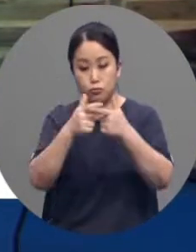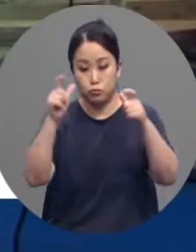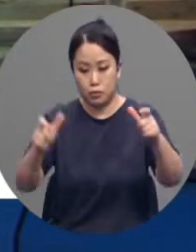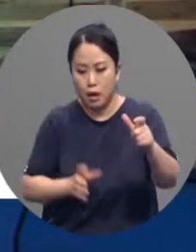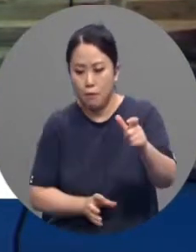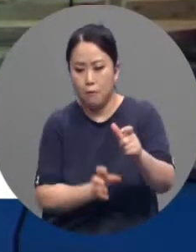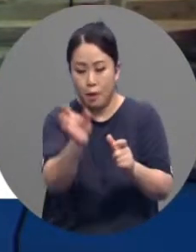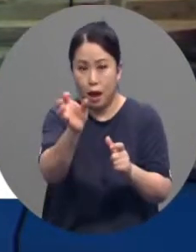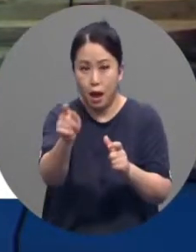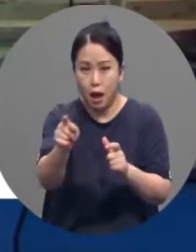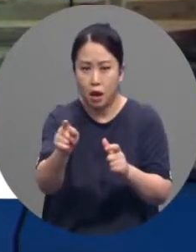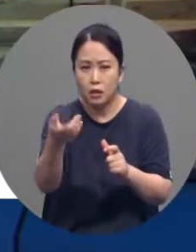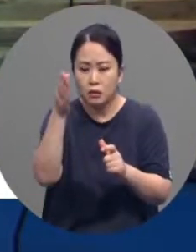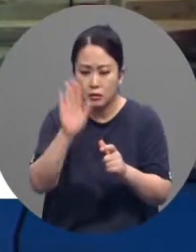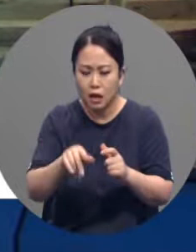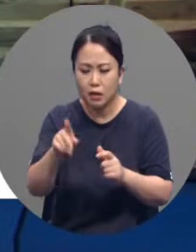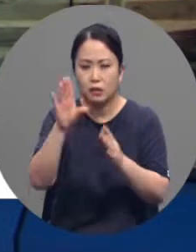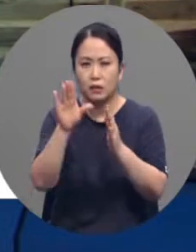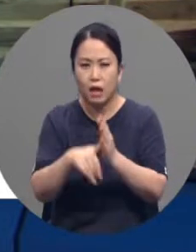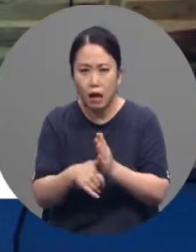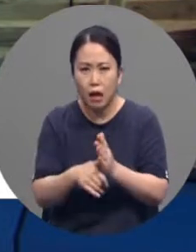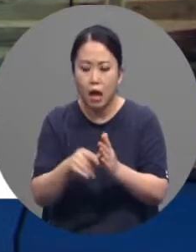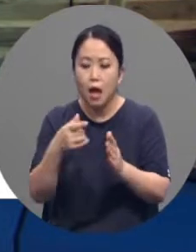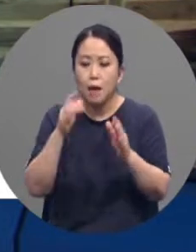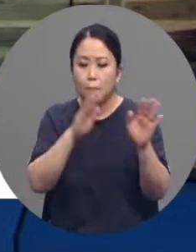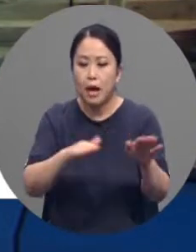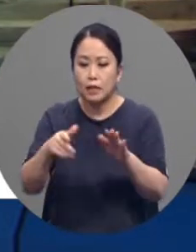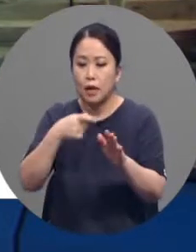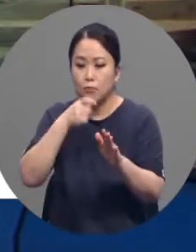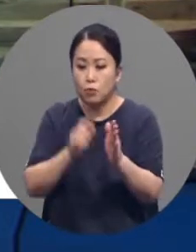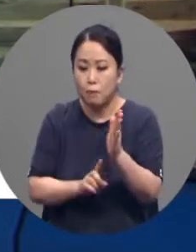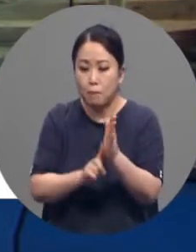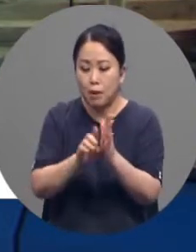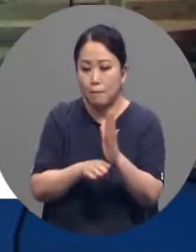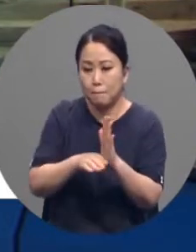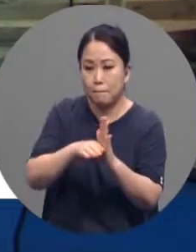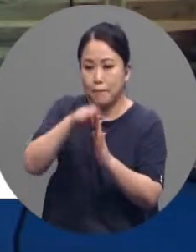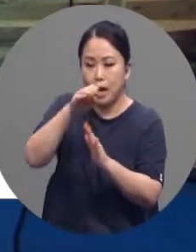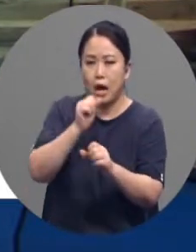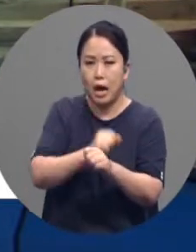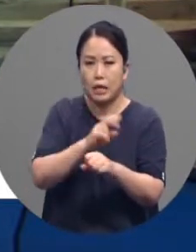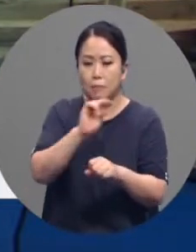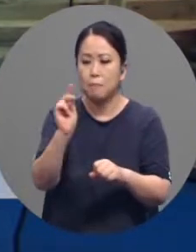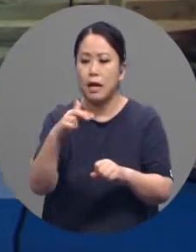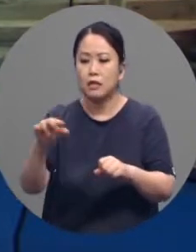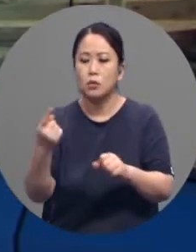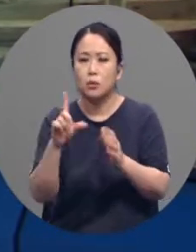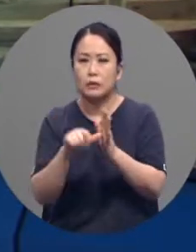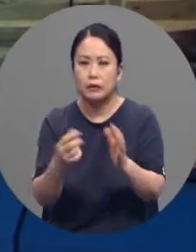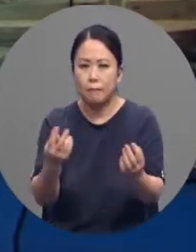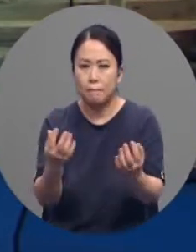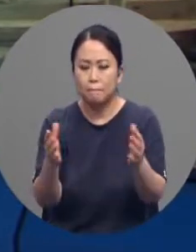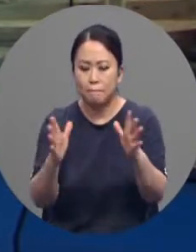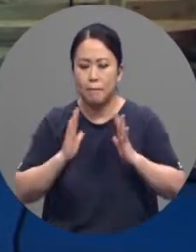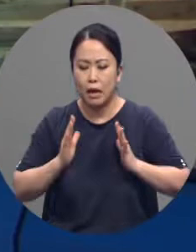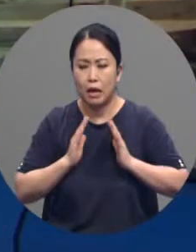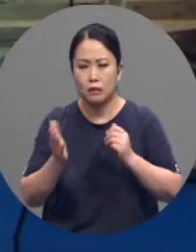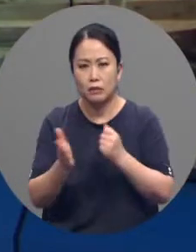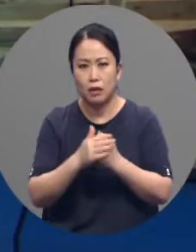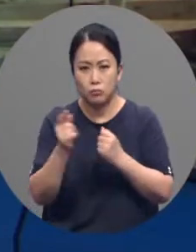이때 바닷물 수위가 높아지는 만조 시간과 겹쳐 우려했던 해안가 피해가 잇따랐습니다. 첫 소식 이두원